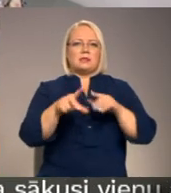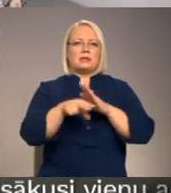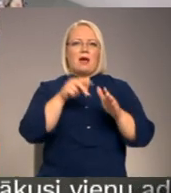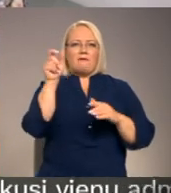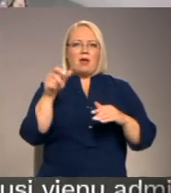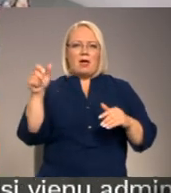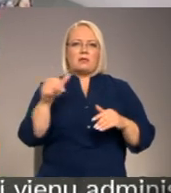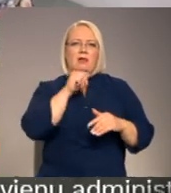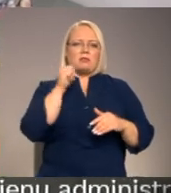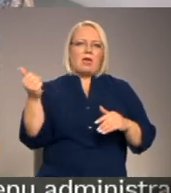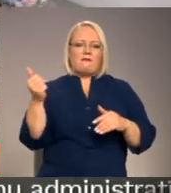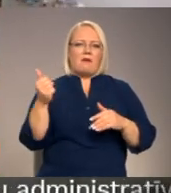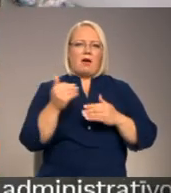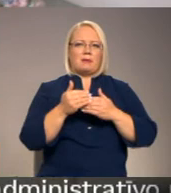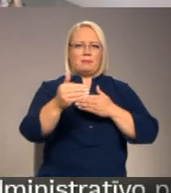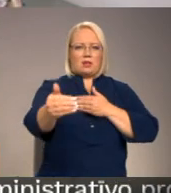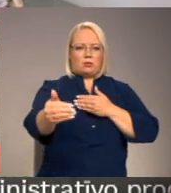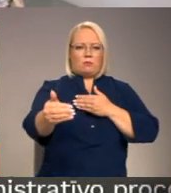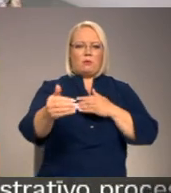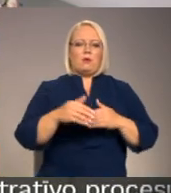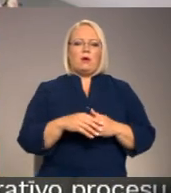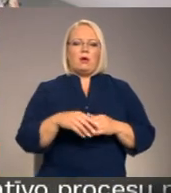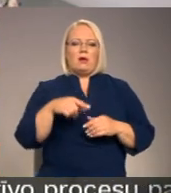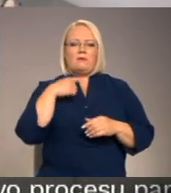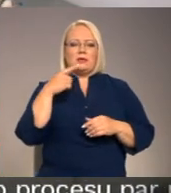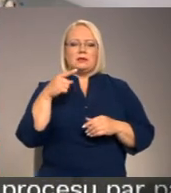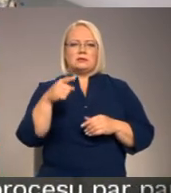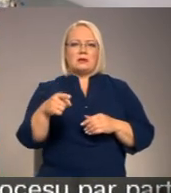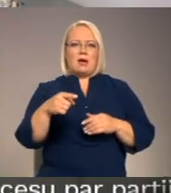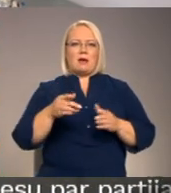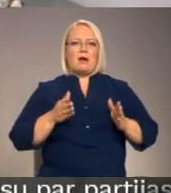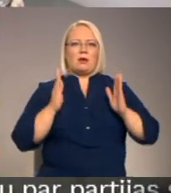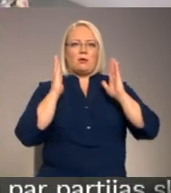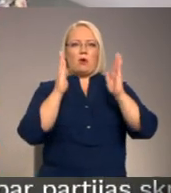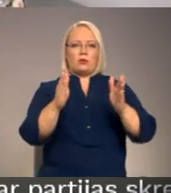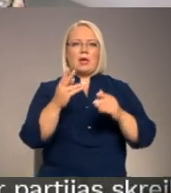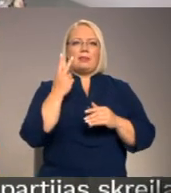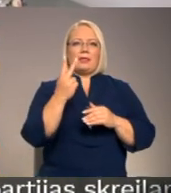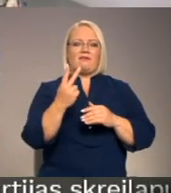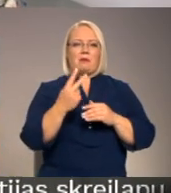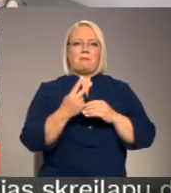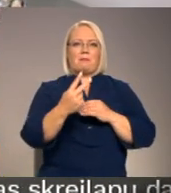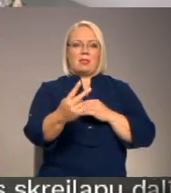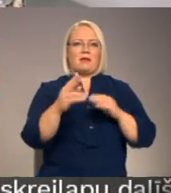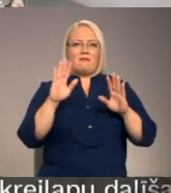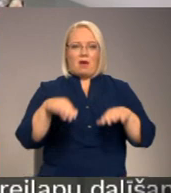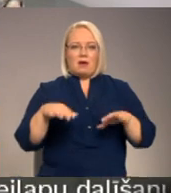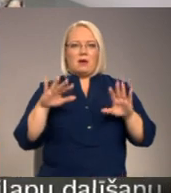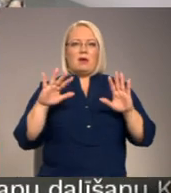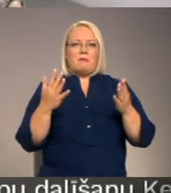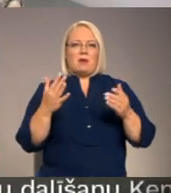nevar ieturēt pietiekami lielu distanci. Platum, tā garumā viņa var tos 2 metrus, bet tas